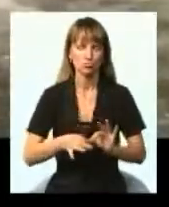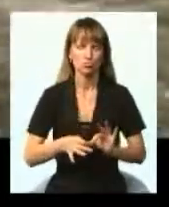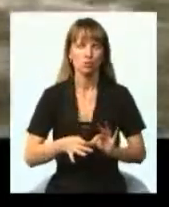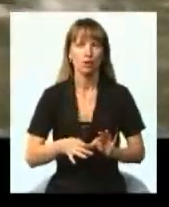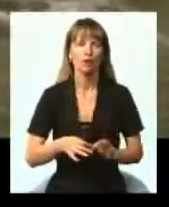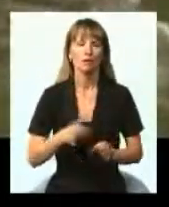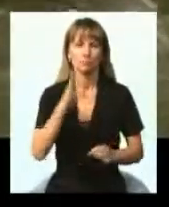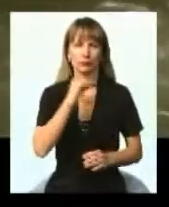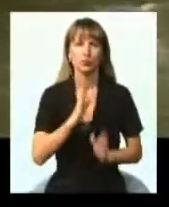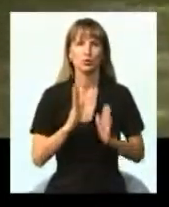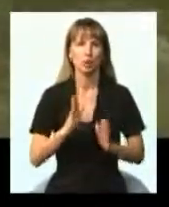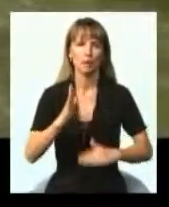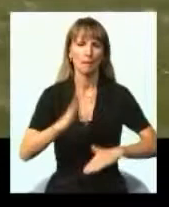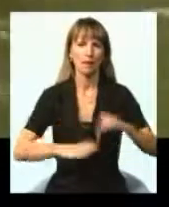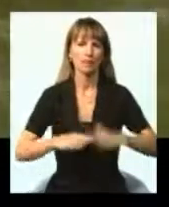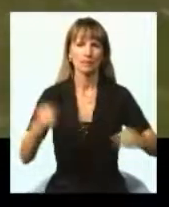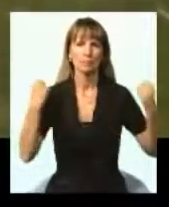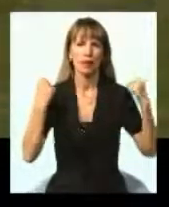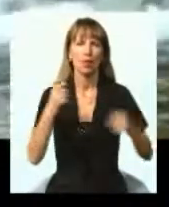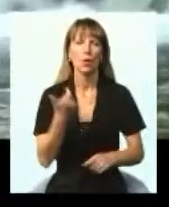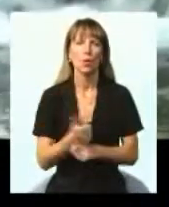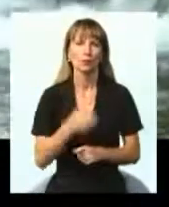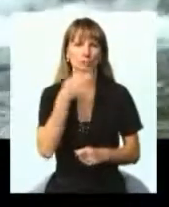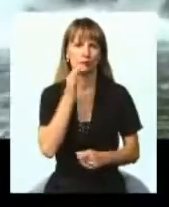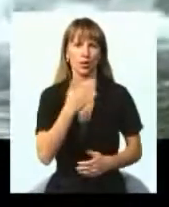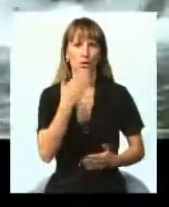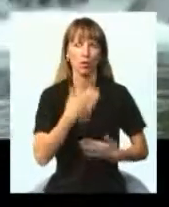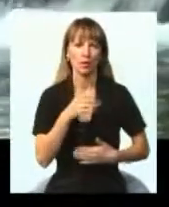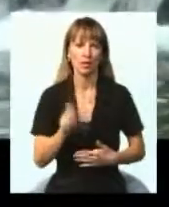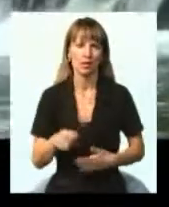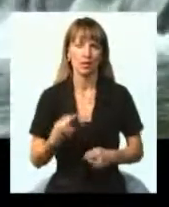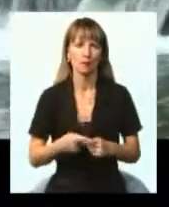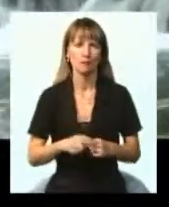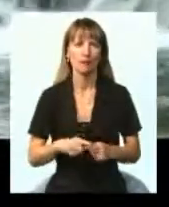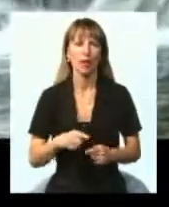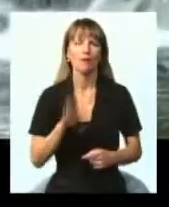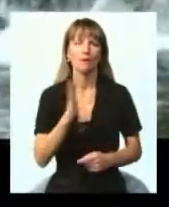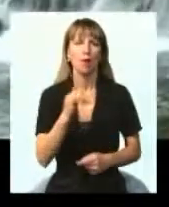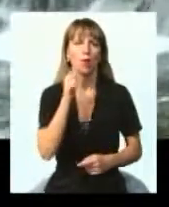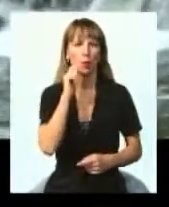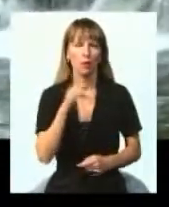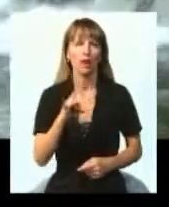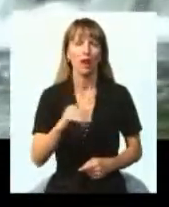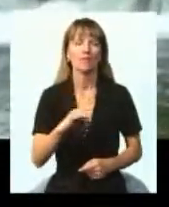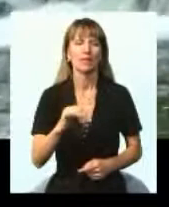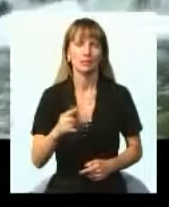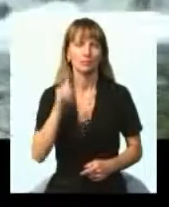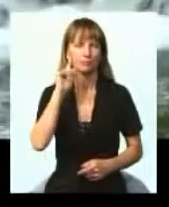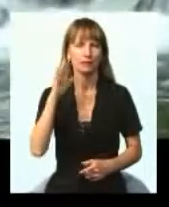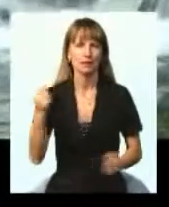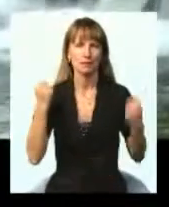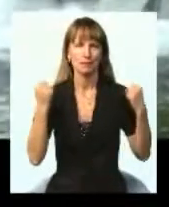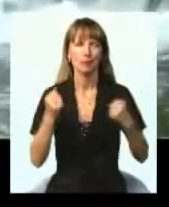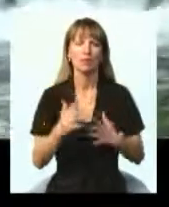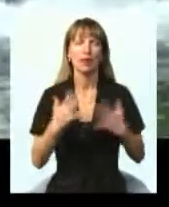лише професійним спортсменам та дуже досвідченим любителям. В Україні рафтинг є популярним видом спорту. Найбільш